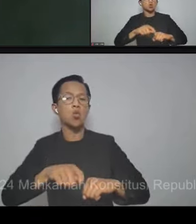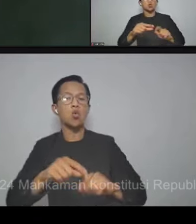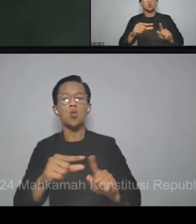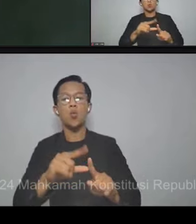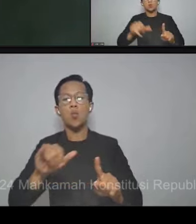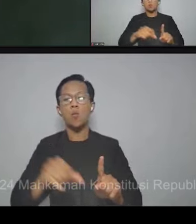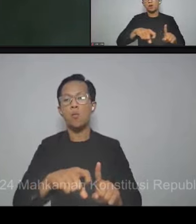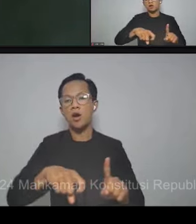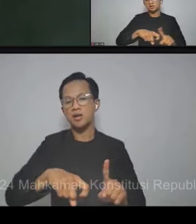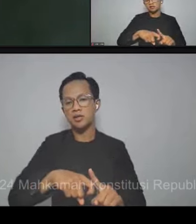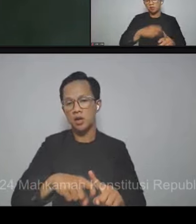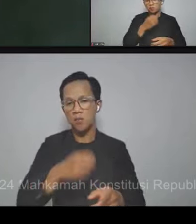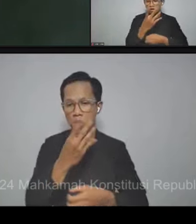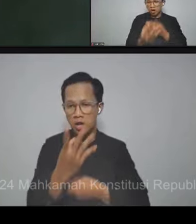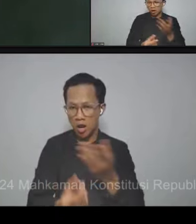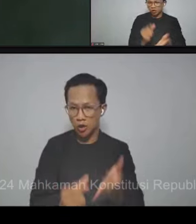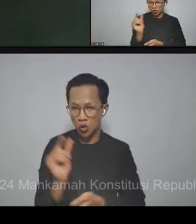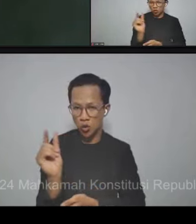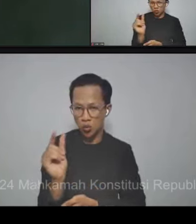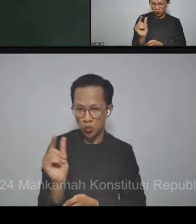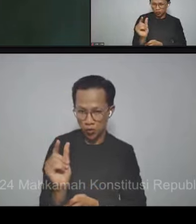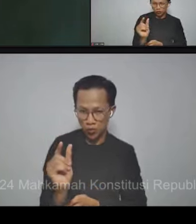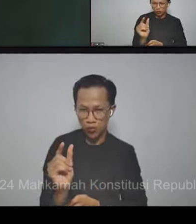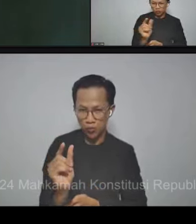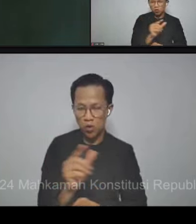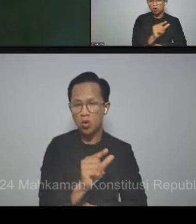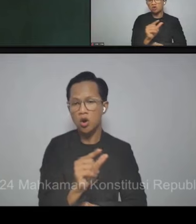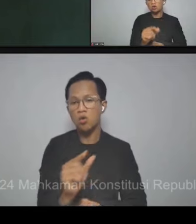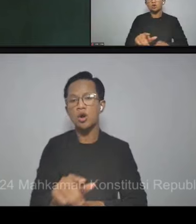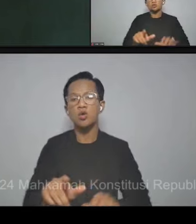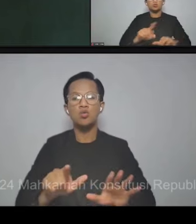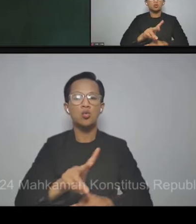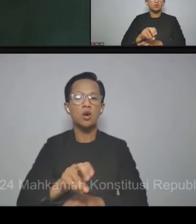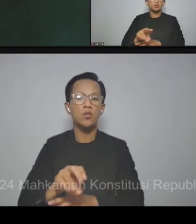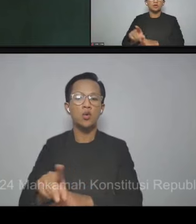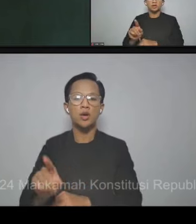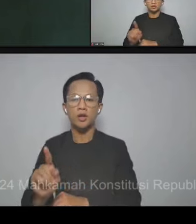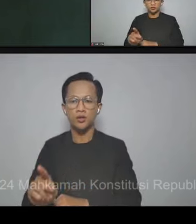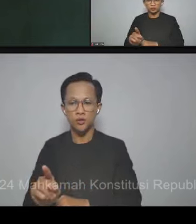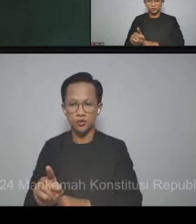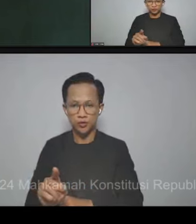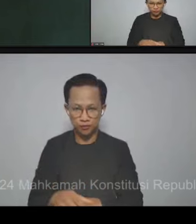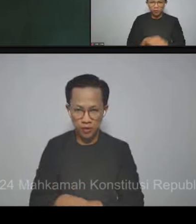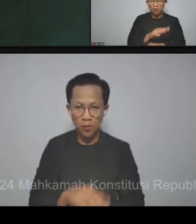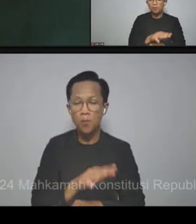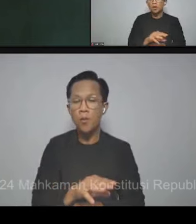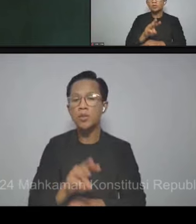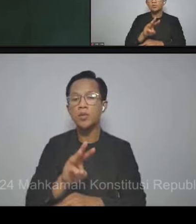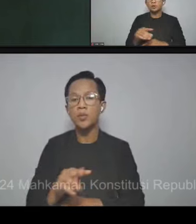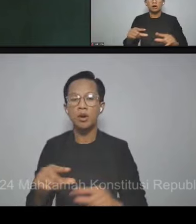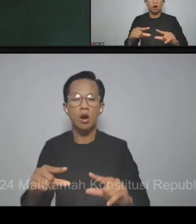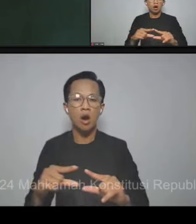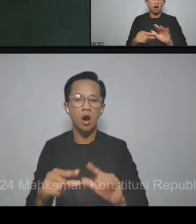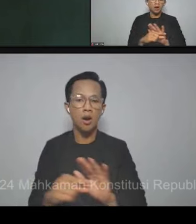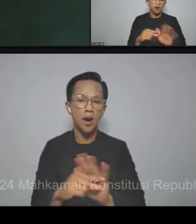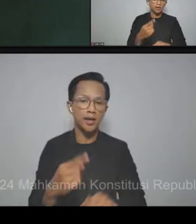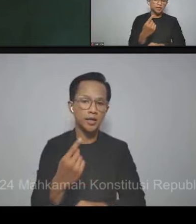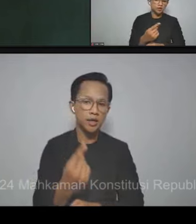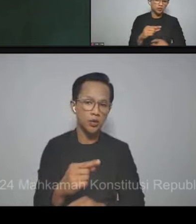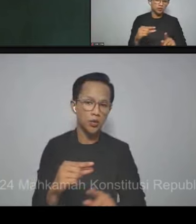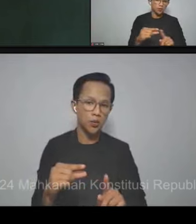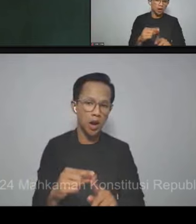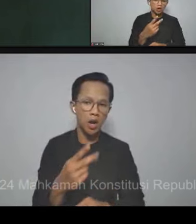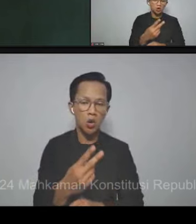penjelasan umum undang-undang 7221 alinea ke-tig di samping itu penjelasan pasal 43a ayat 1 dalam pasal 2 Angka 13 und-und